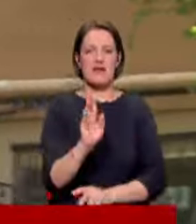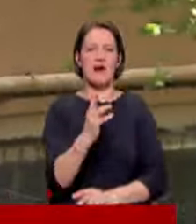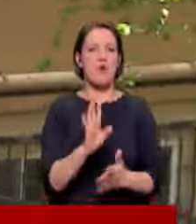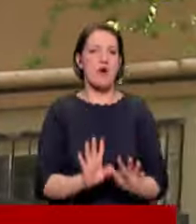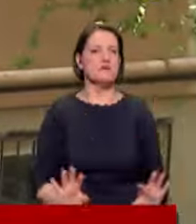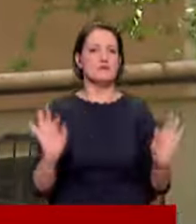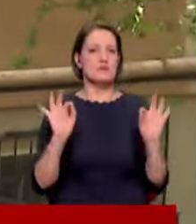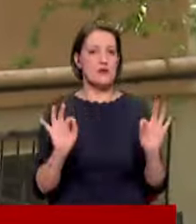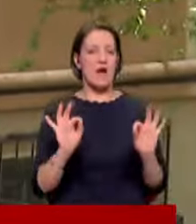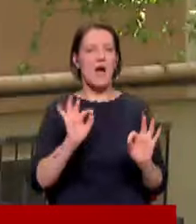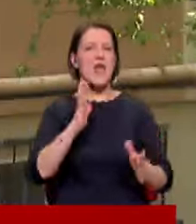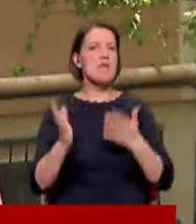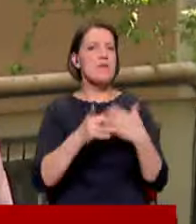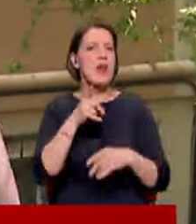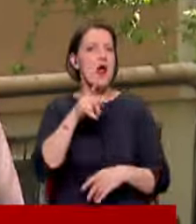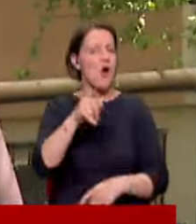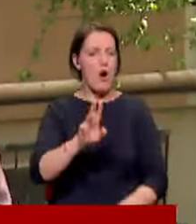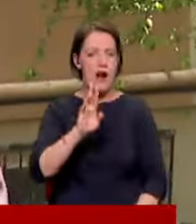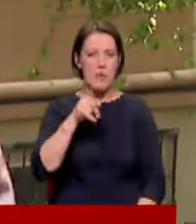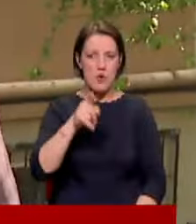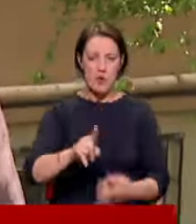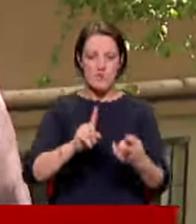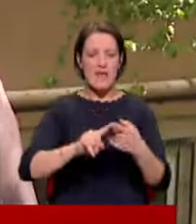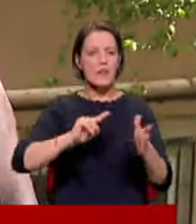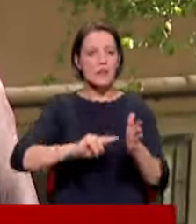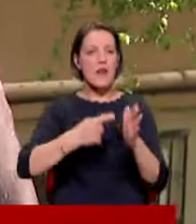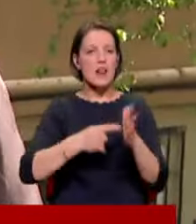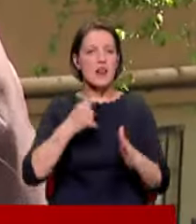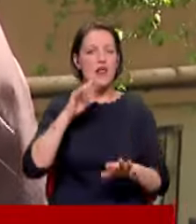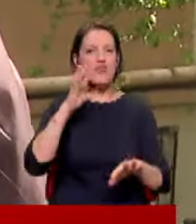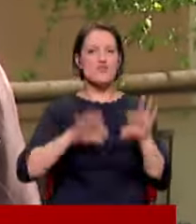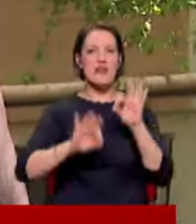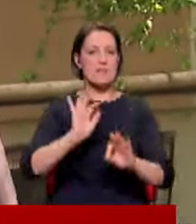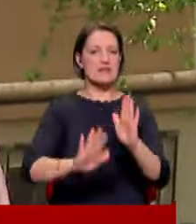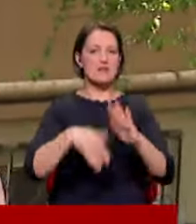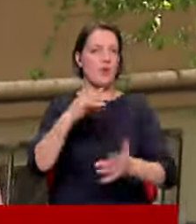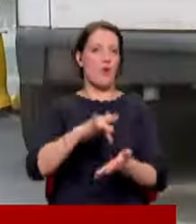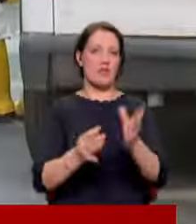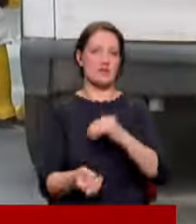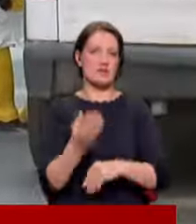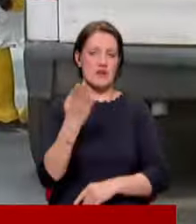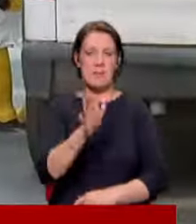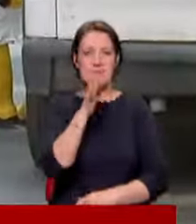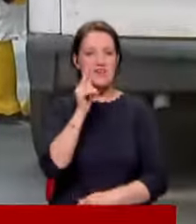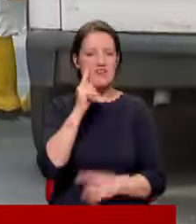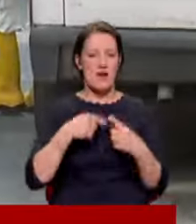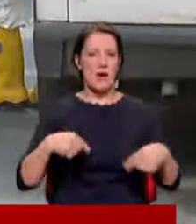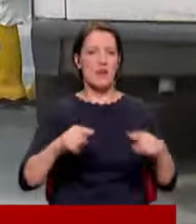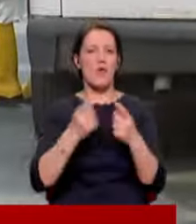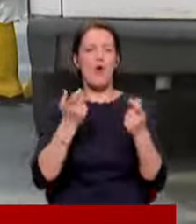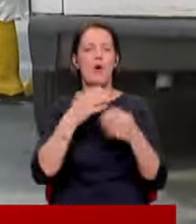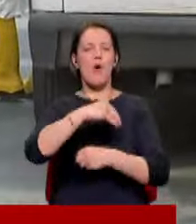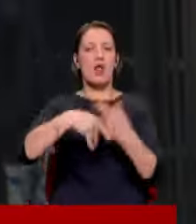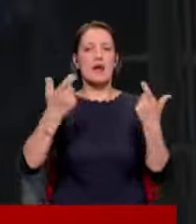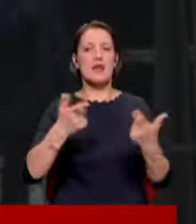rapor hazırlayacak. İhmaller o raporun ve delillerin incelenmesi ardından ortaya çıkacak. Bilirkişi heyeti, olay yeri